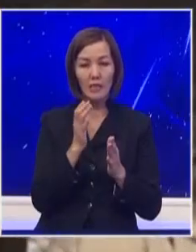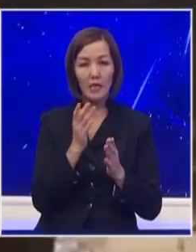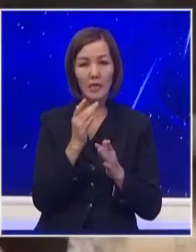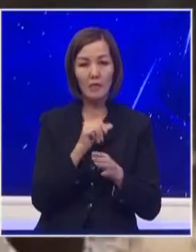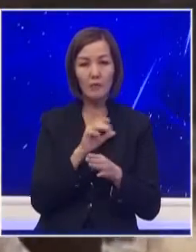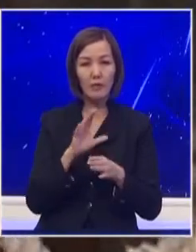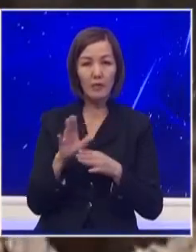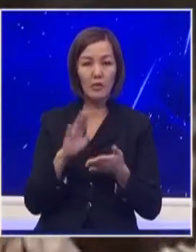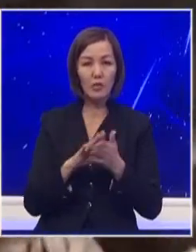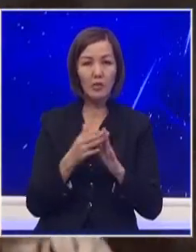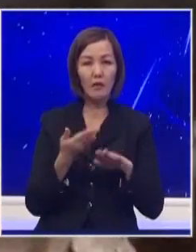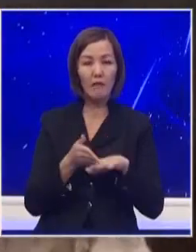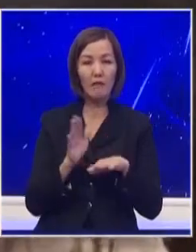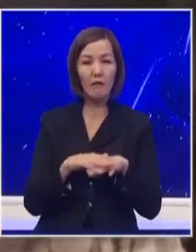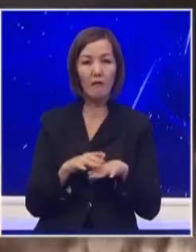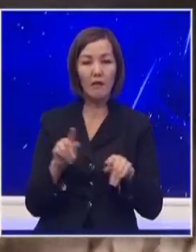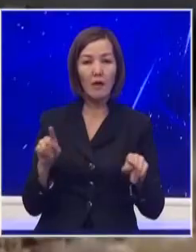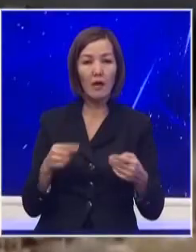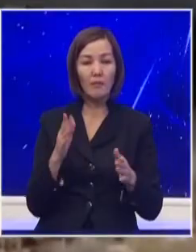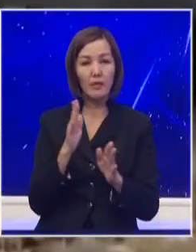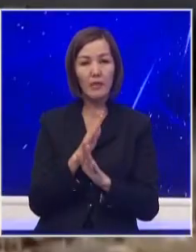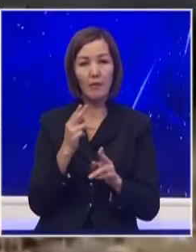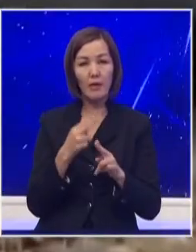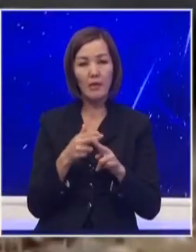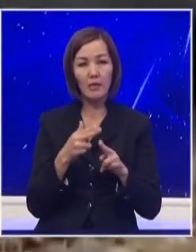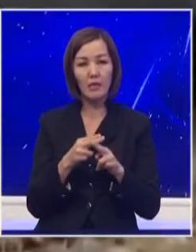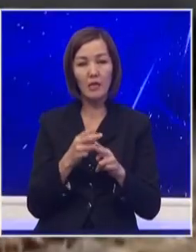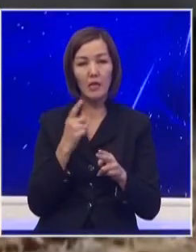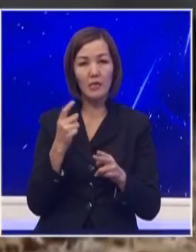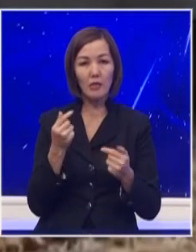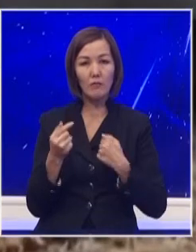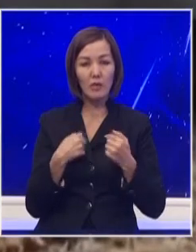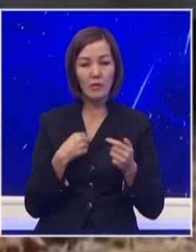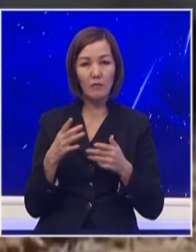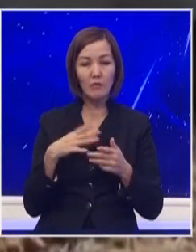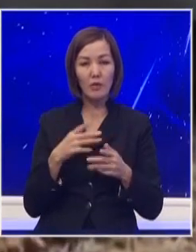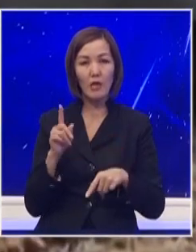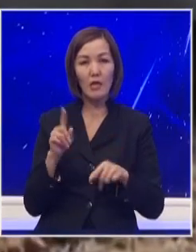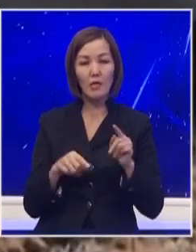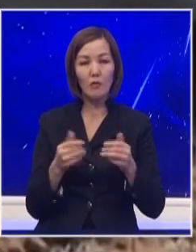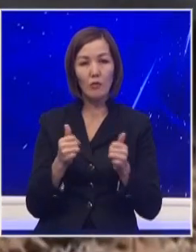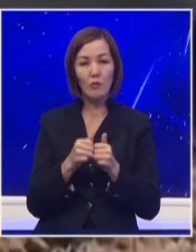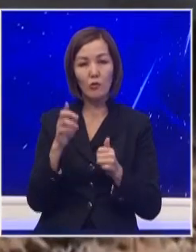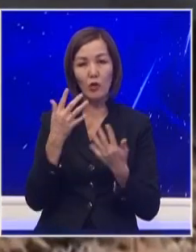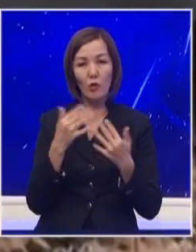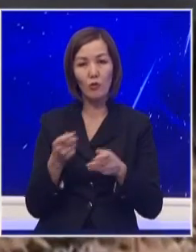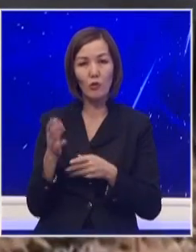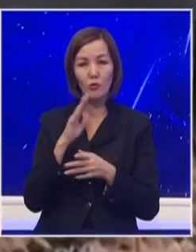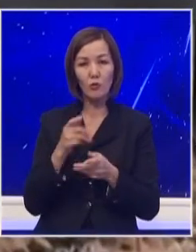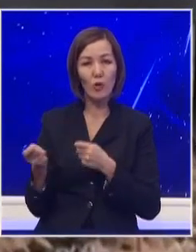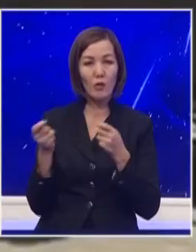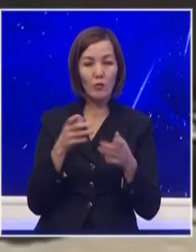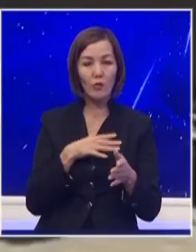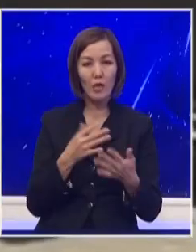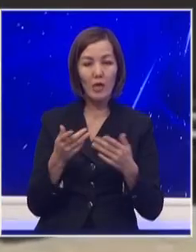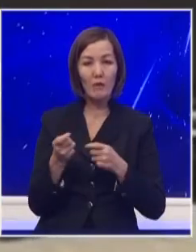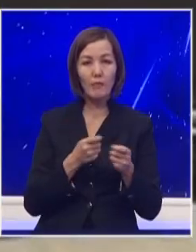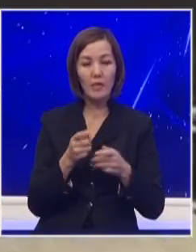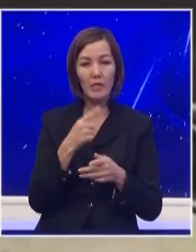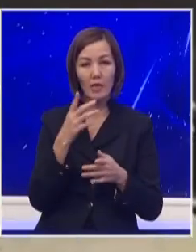Қыркүйектің қорытындысы бойынша Түркия Республикасындағы жылдық инфляция 83% жетті. Соның әсері болса керек, қазір түрік елінде тауар бағасы өте